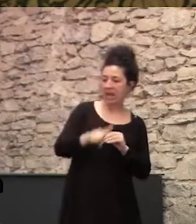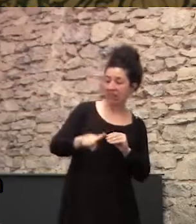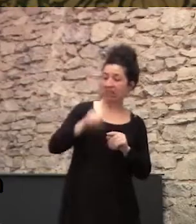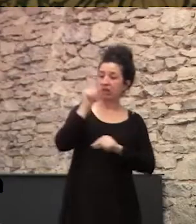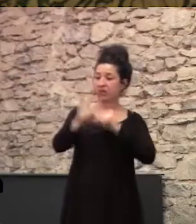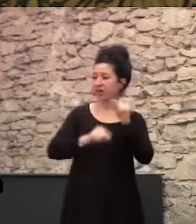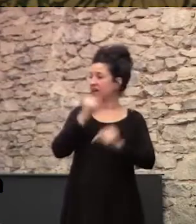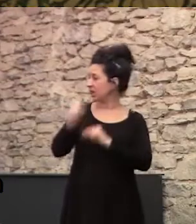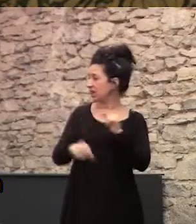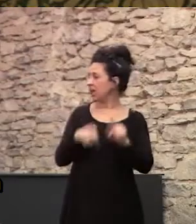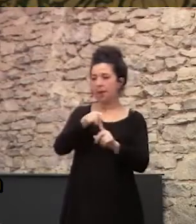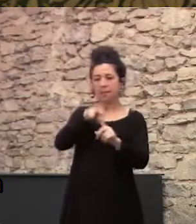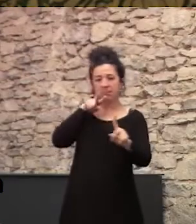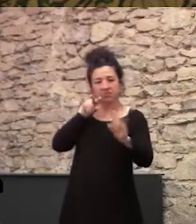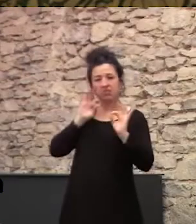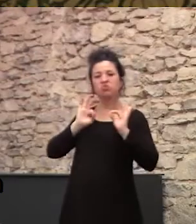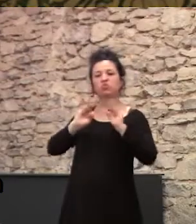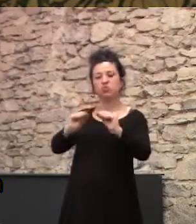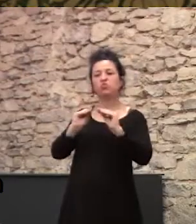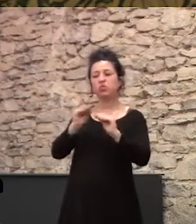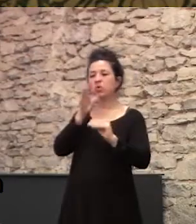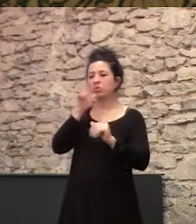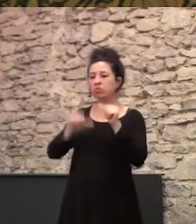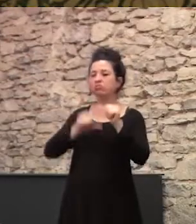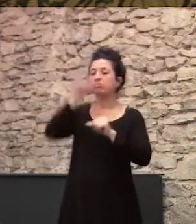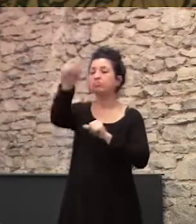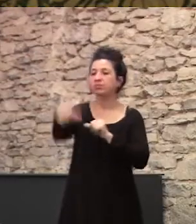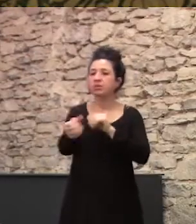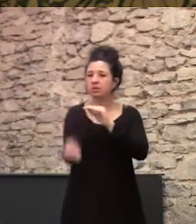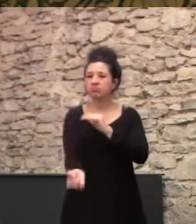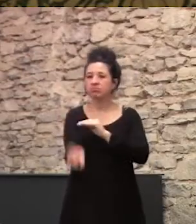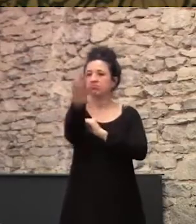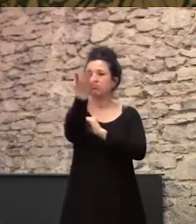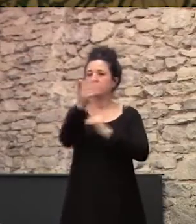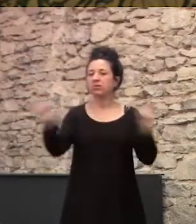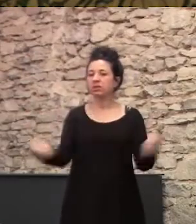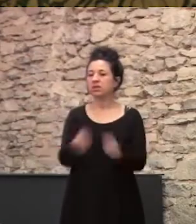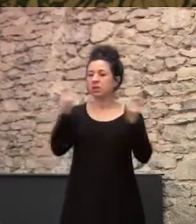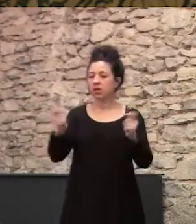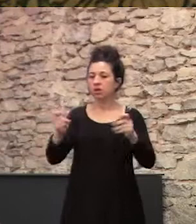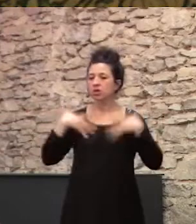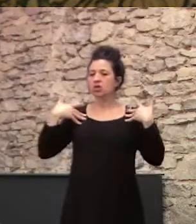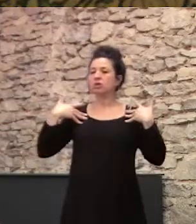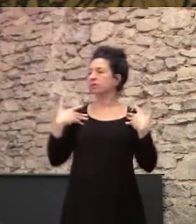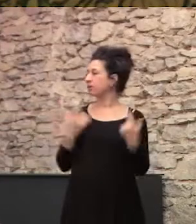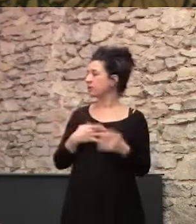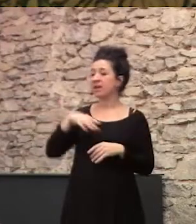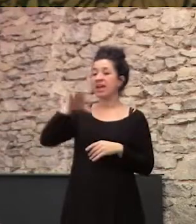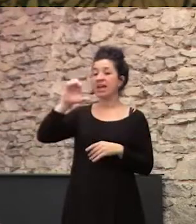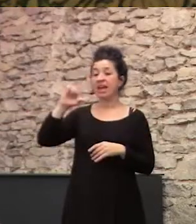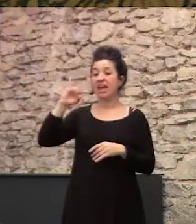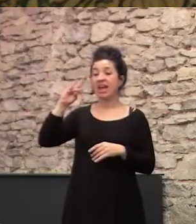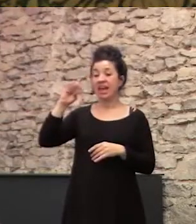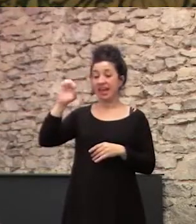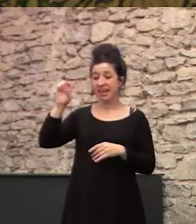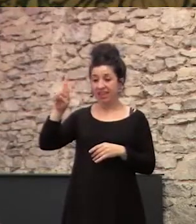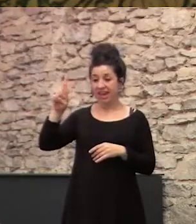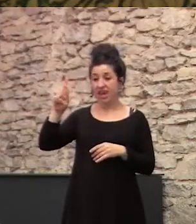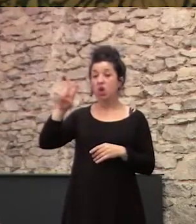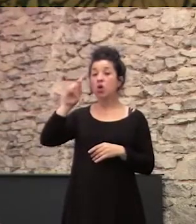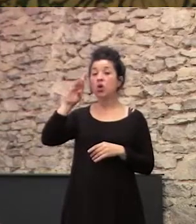bueno, behi da eta oso finkoa dut, agian horrengoan sorprenditzen gaitu beste zerbaitekin, Eider Rodriguez ezek ere oan txibertan atera berri